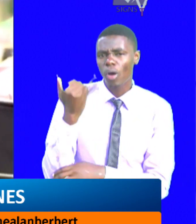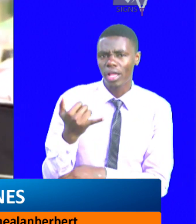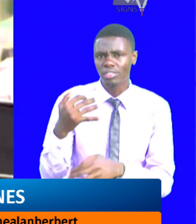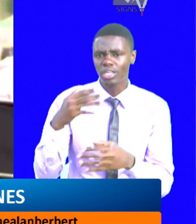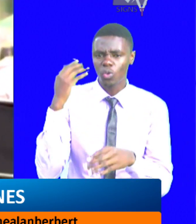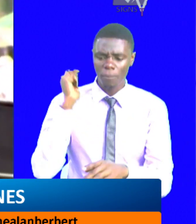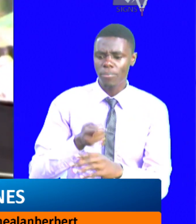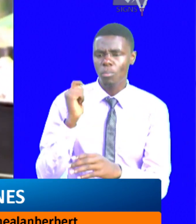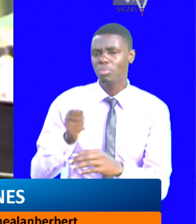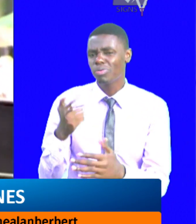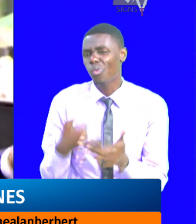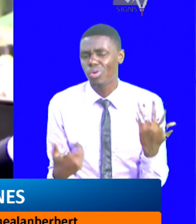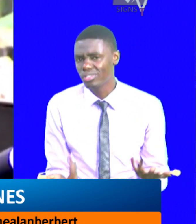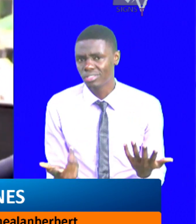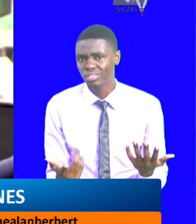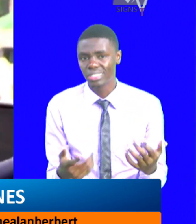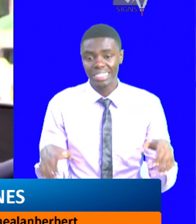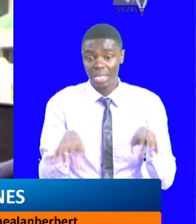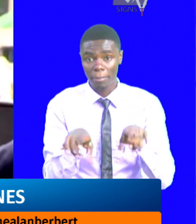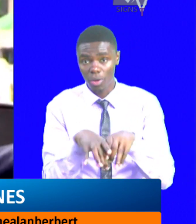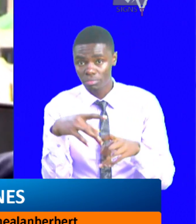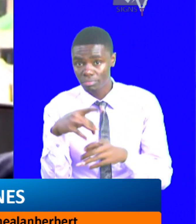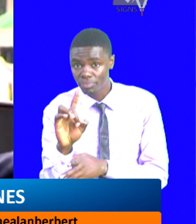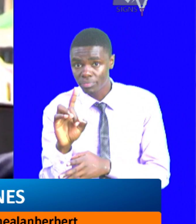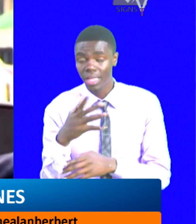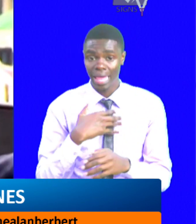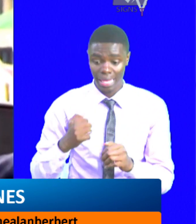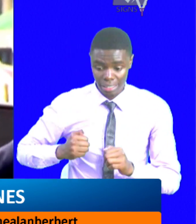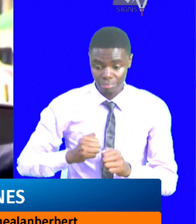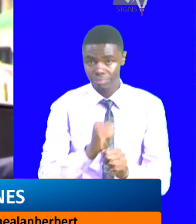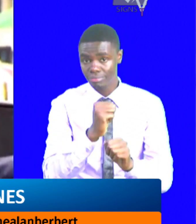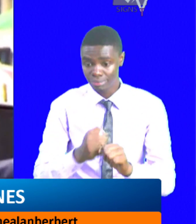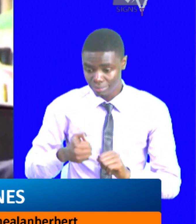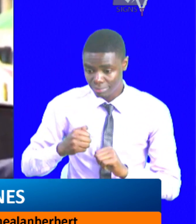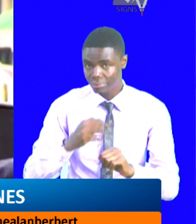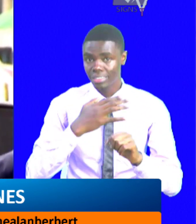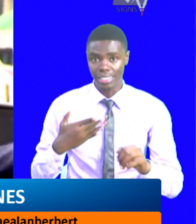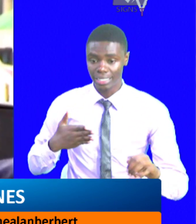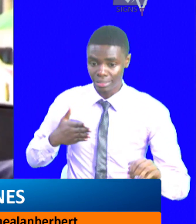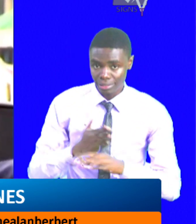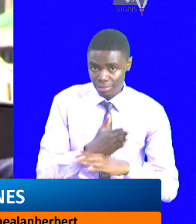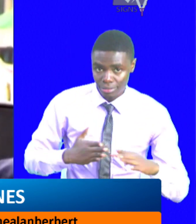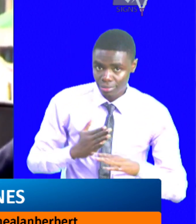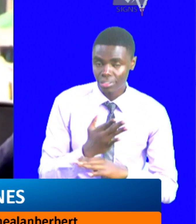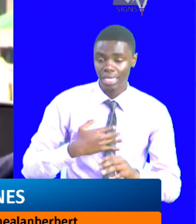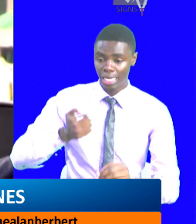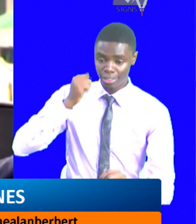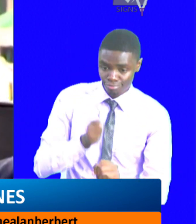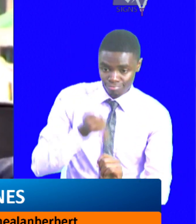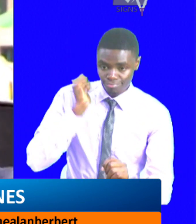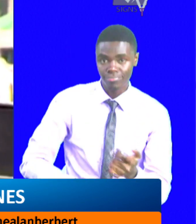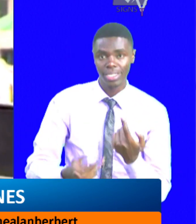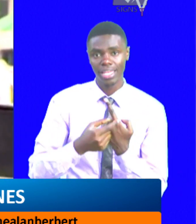kutengeneza ni nini? Si ni mbao na randa na musumeno na nyundo na